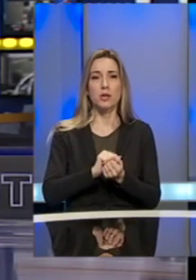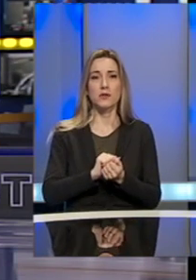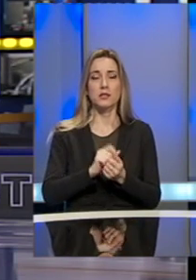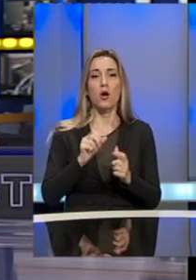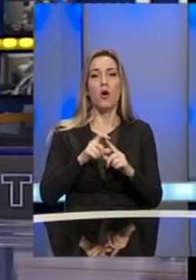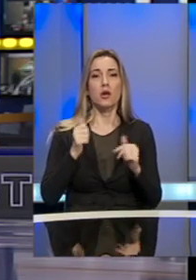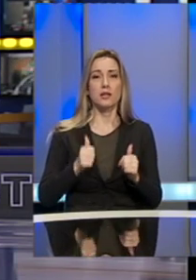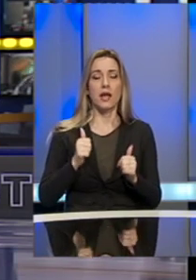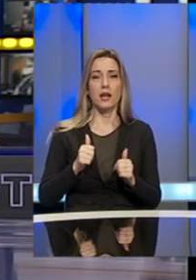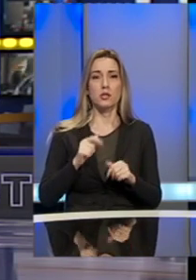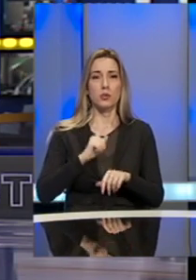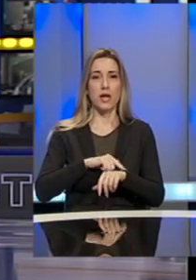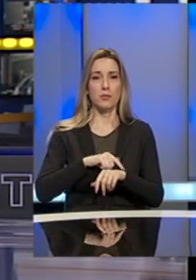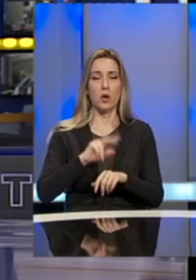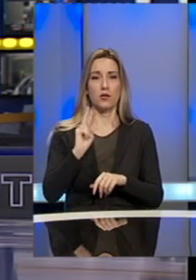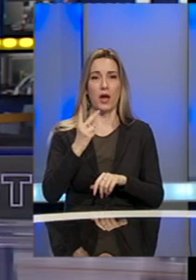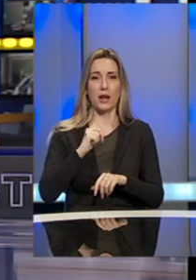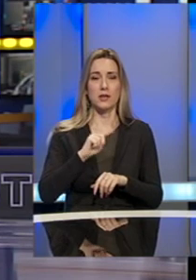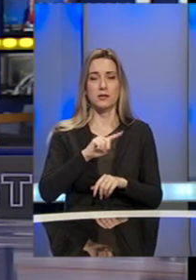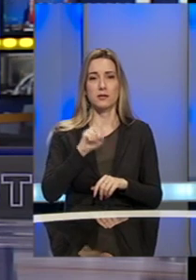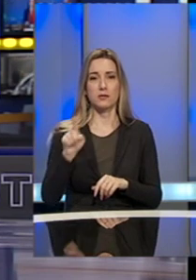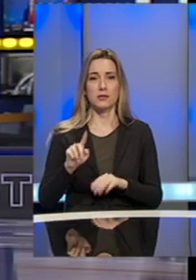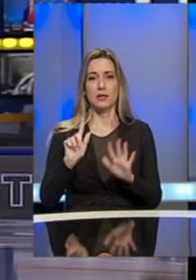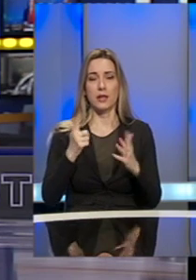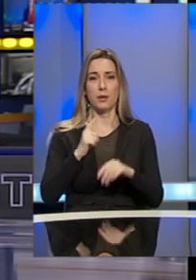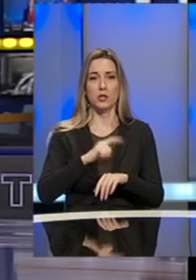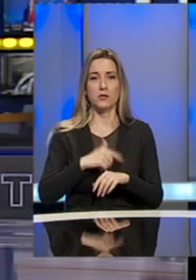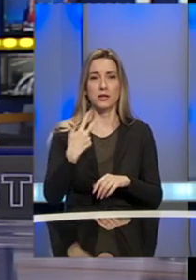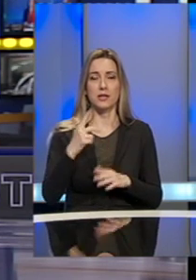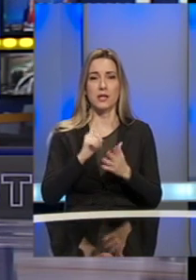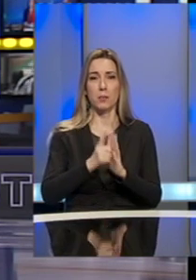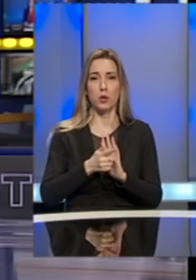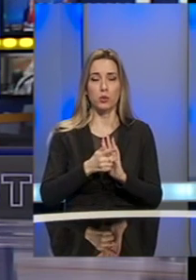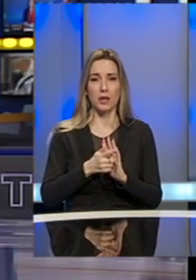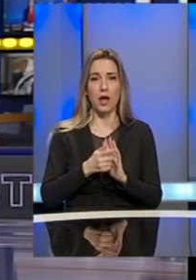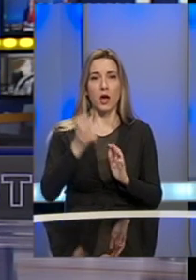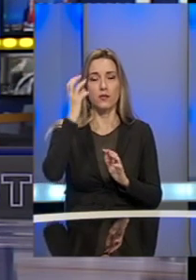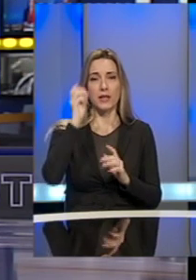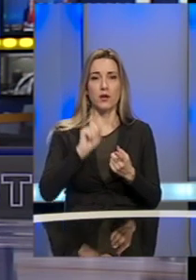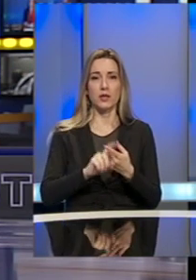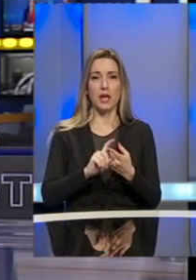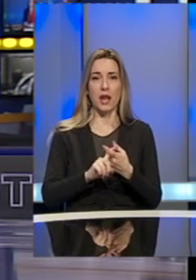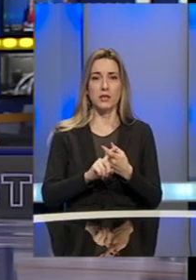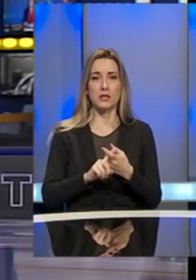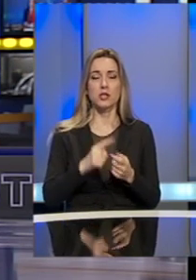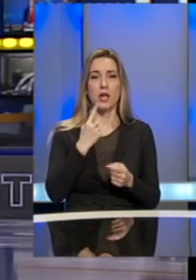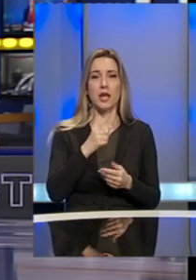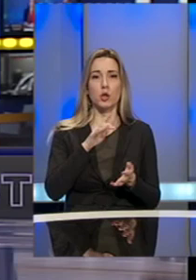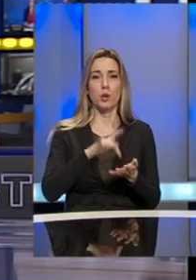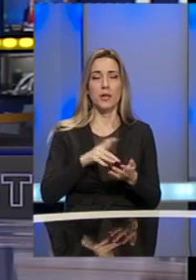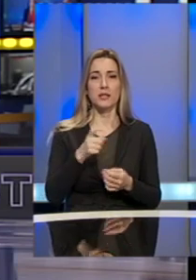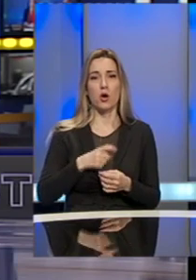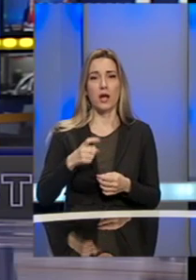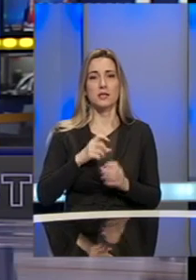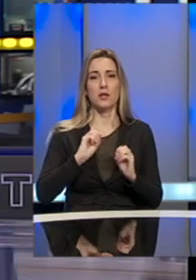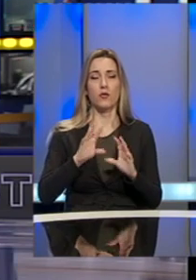Od danas u terminima od 12 te 17 časova i 30 minuta vlada federacije će sa jednog mjesta